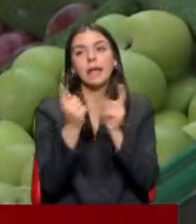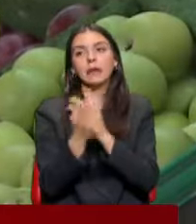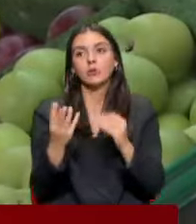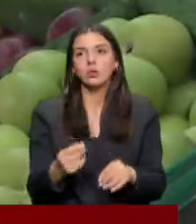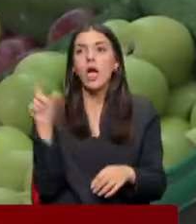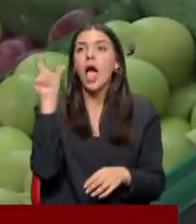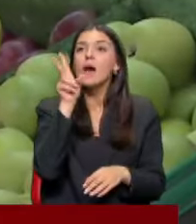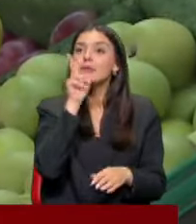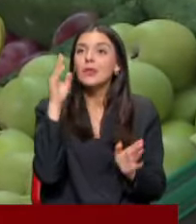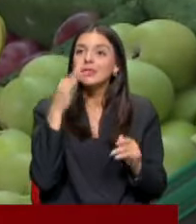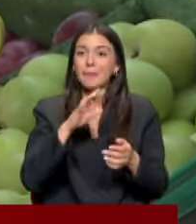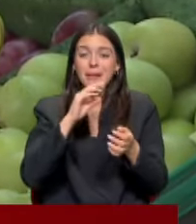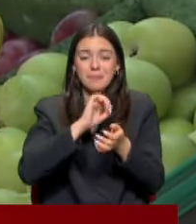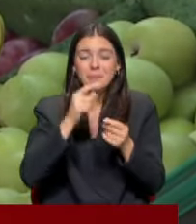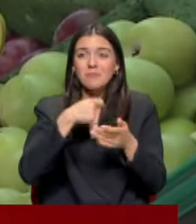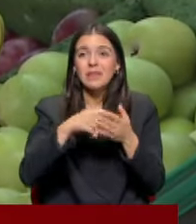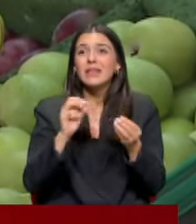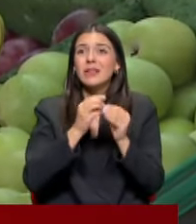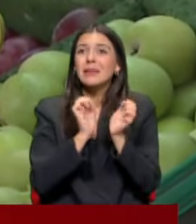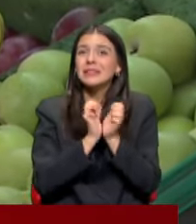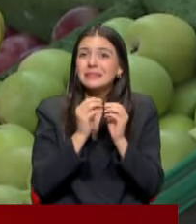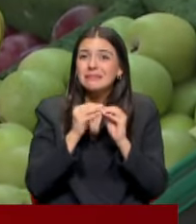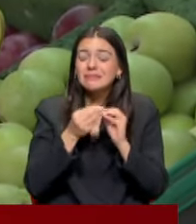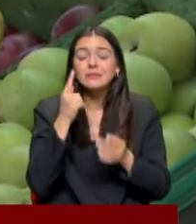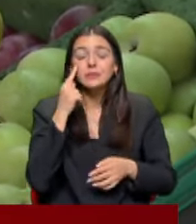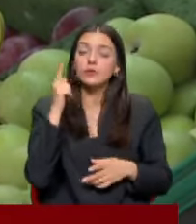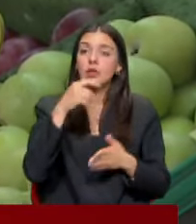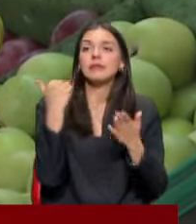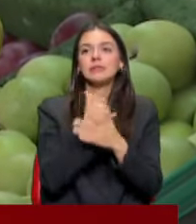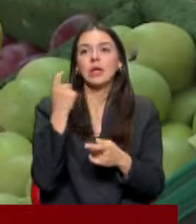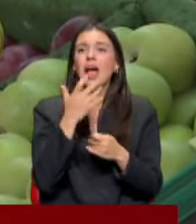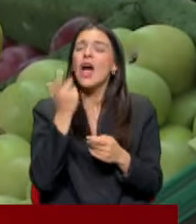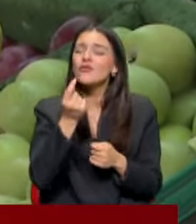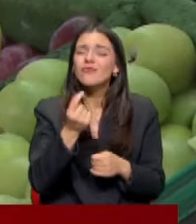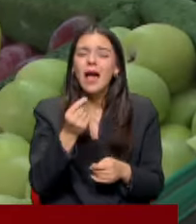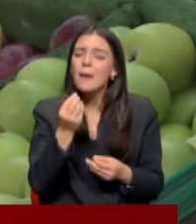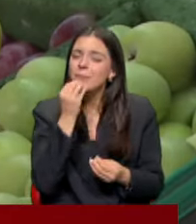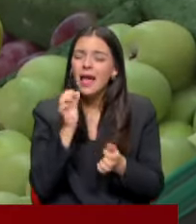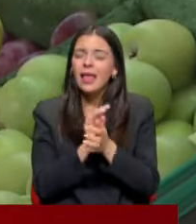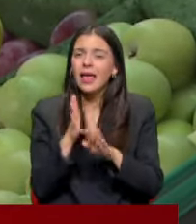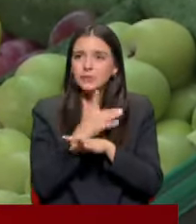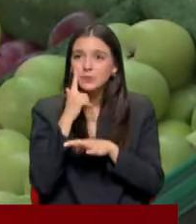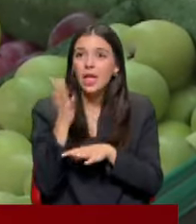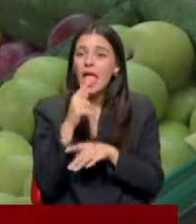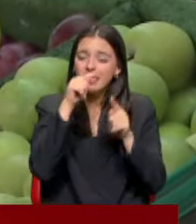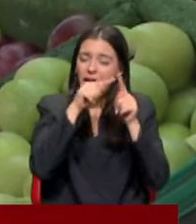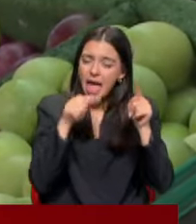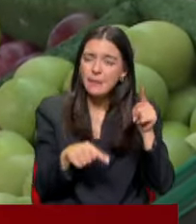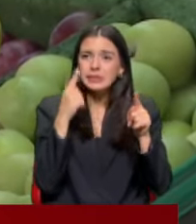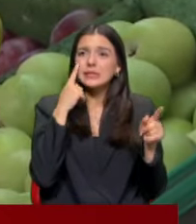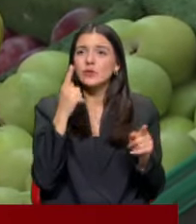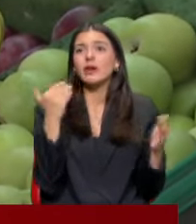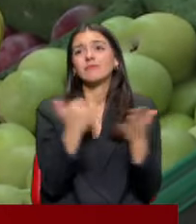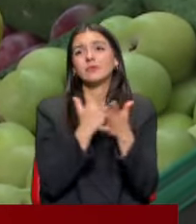Ay sonunu getiremeyen dar gelirli mecburen kredi kartlarına yükleniyor. En küçük market alışverişinden diğer temel tüm ihtiyaçlara